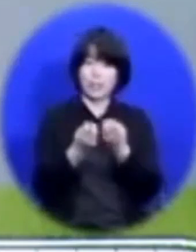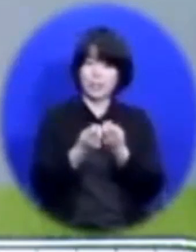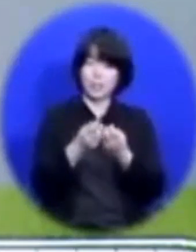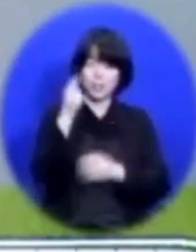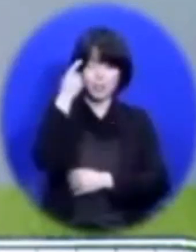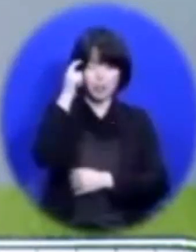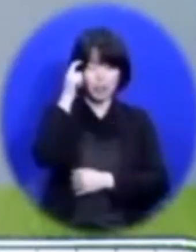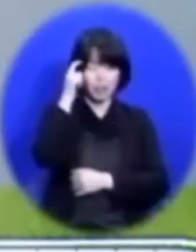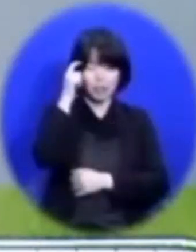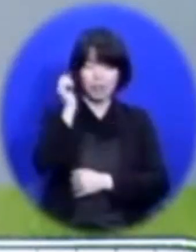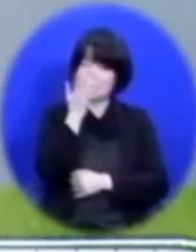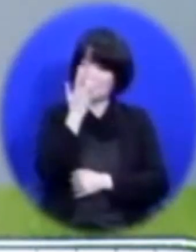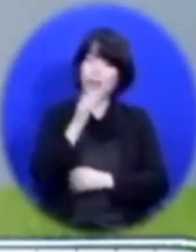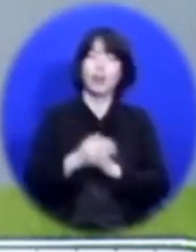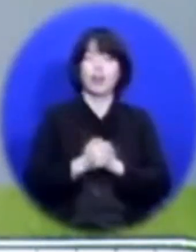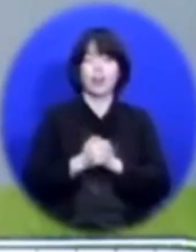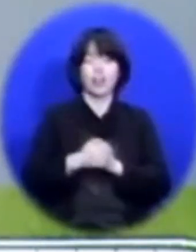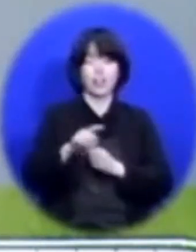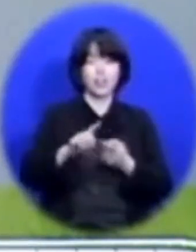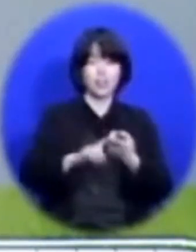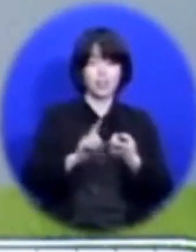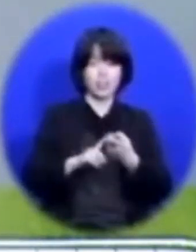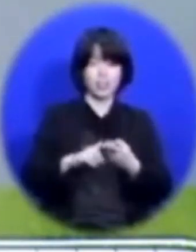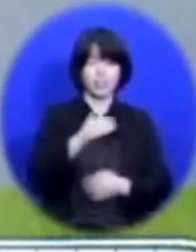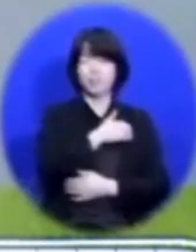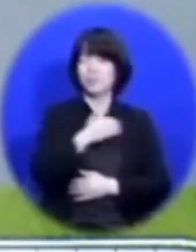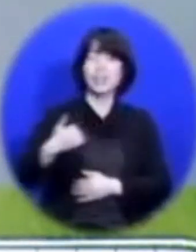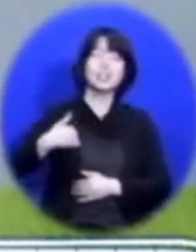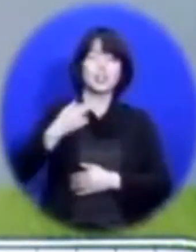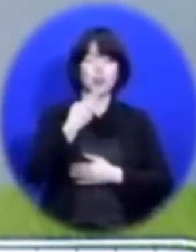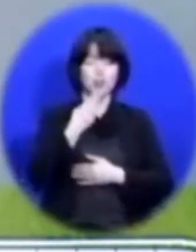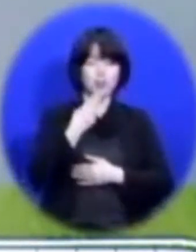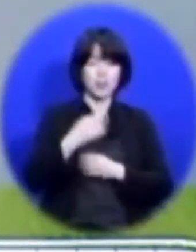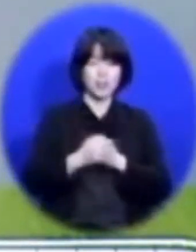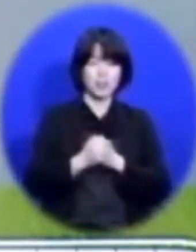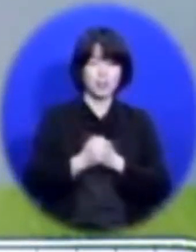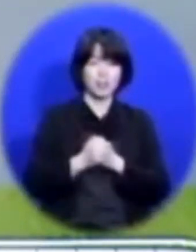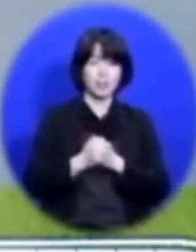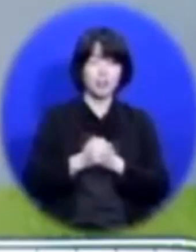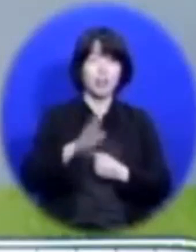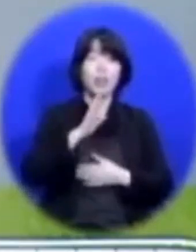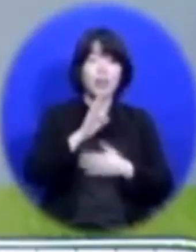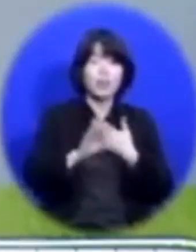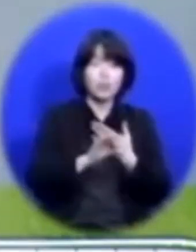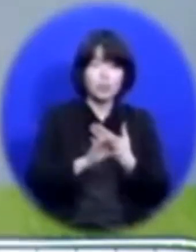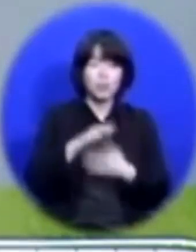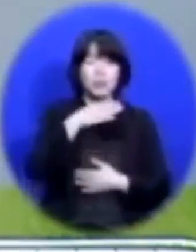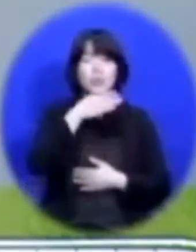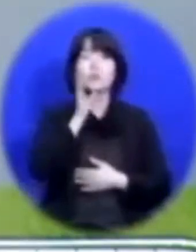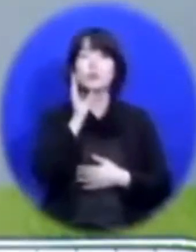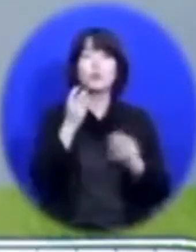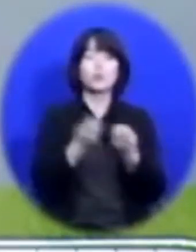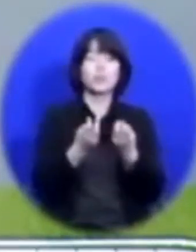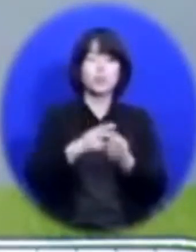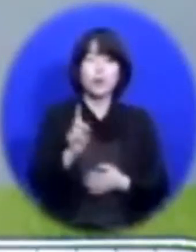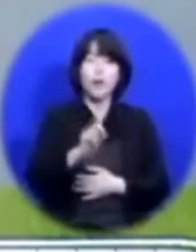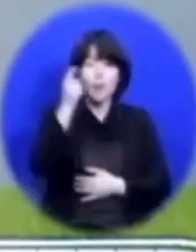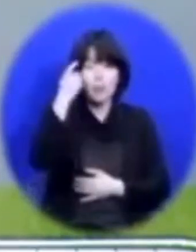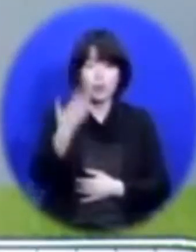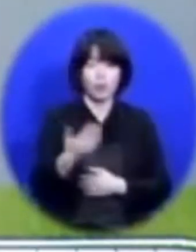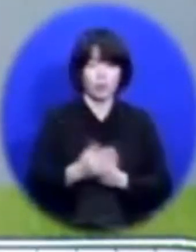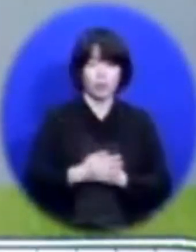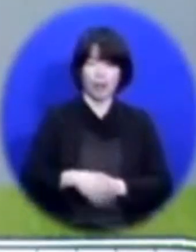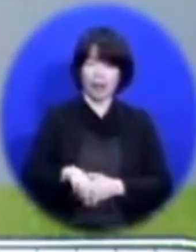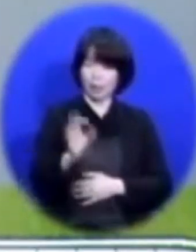일까요?저는 그점에대해서는확신이없습니다.그렇다면 퇴직연금계획은무엇인가